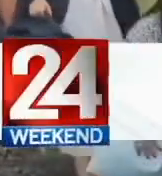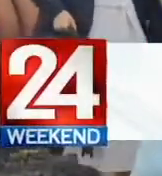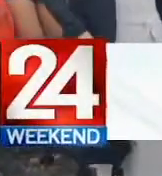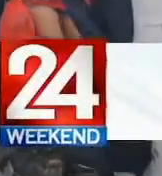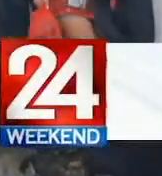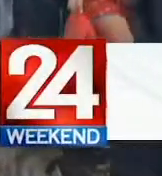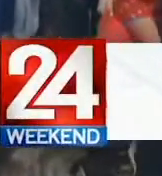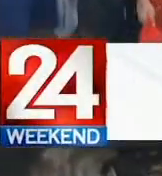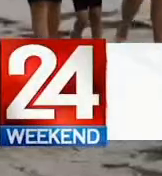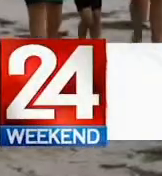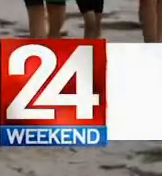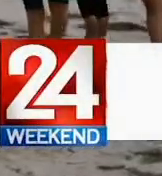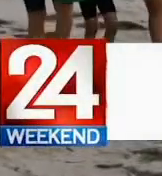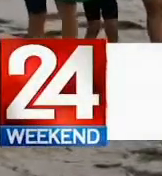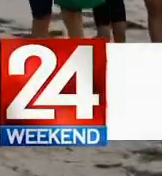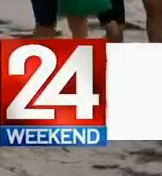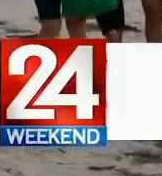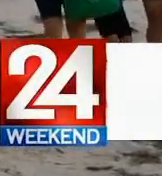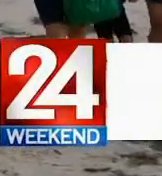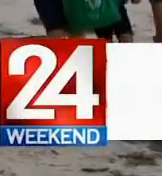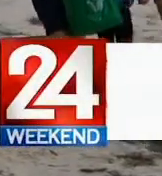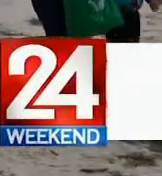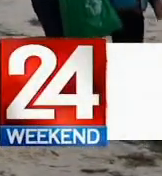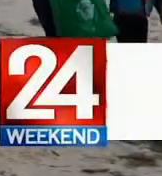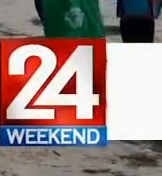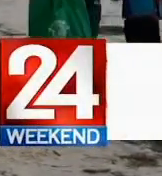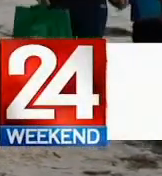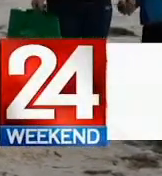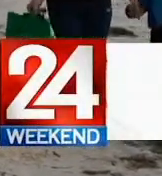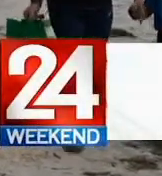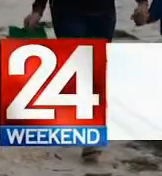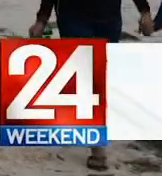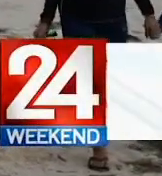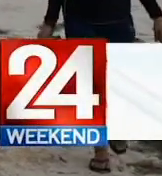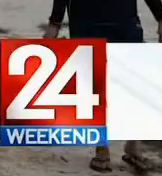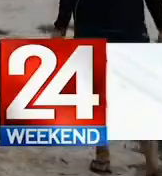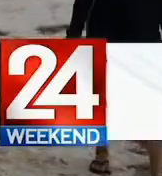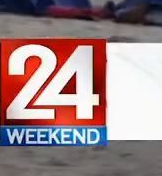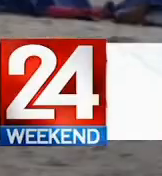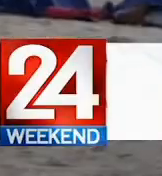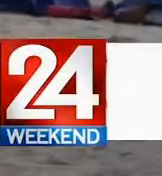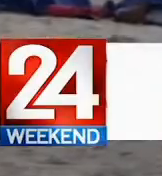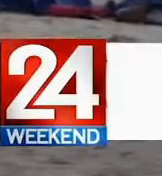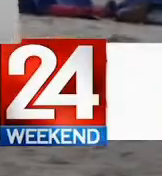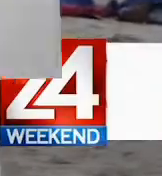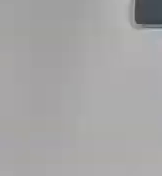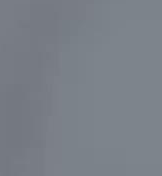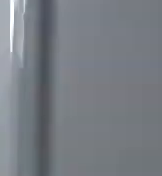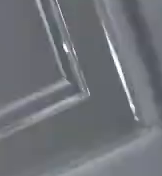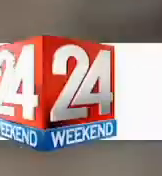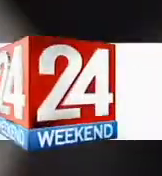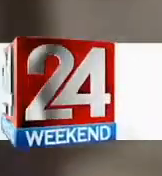Record high na bilang ng mga turista sa Boracay nitong Huwebes Santo, alamin kung gaano karami.